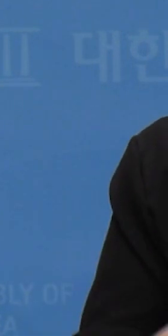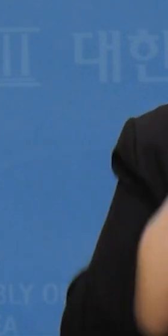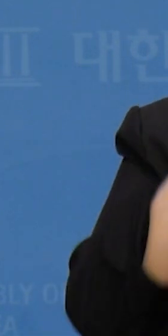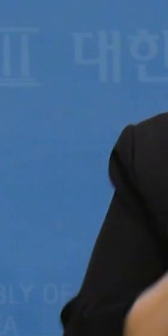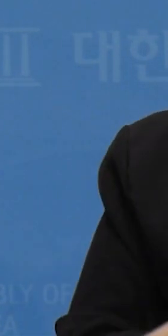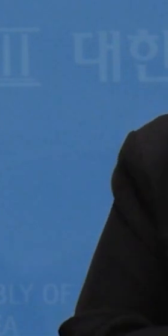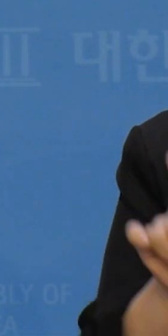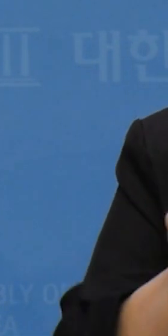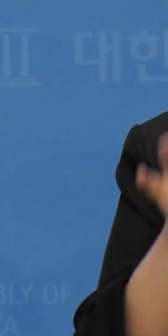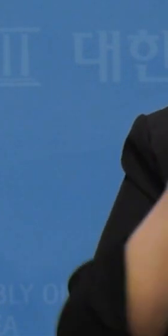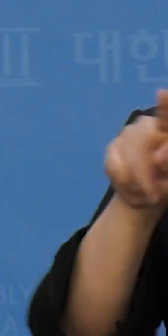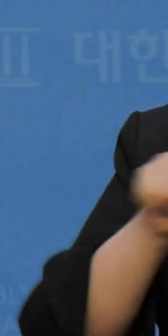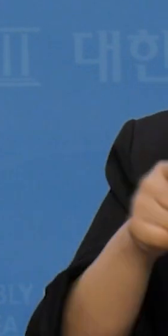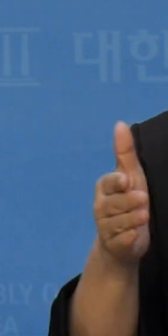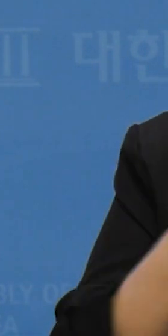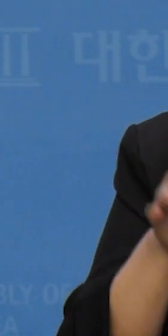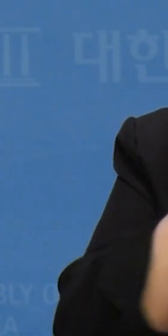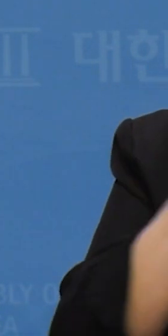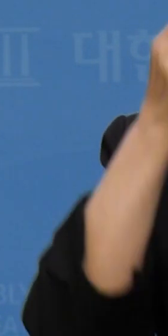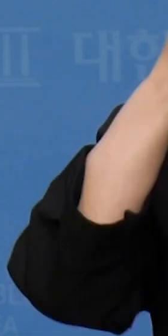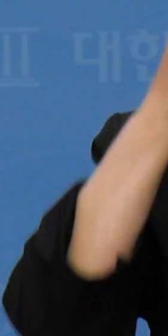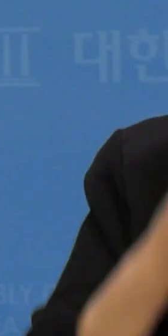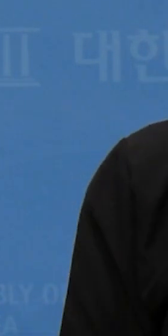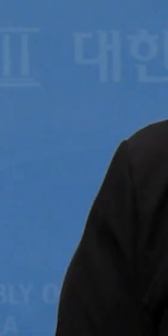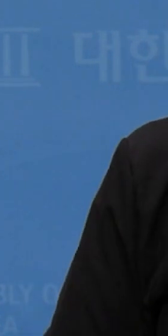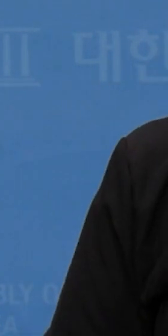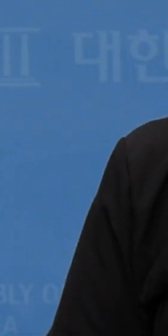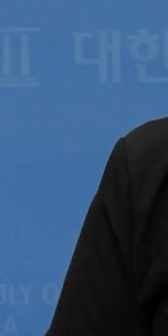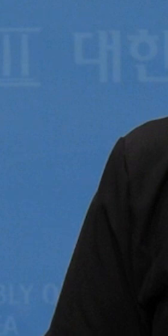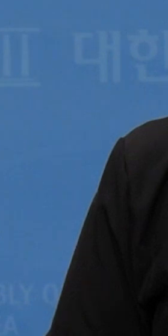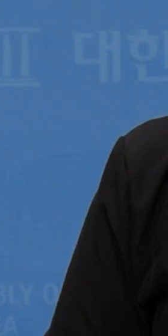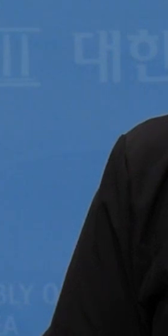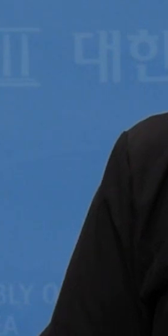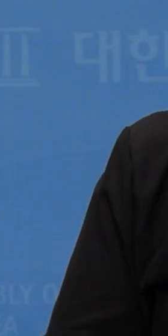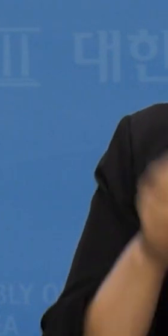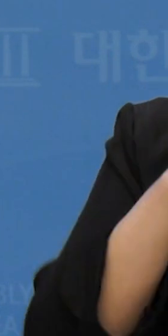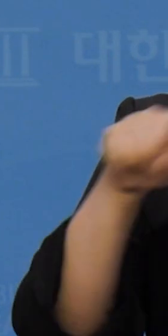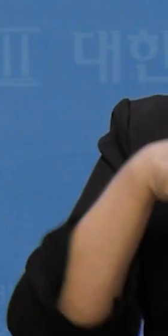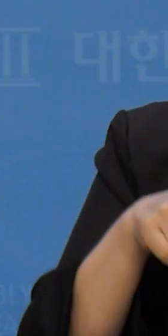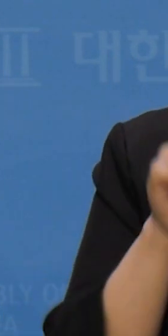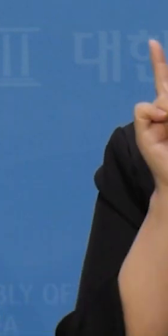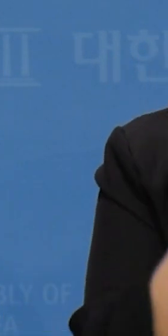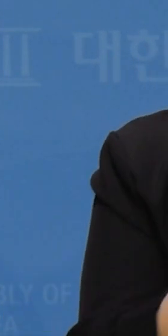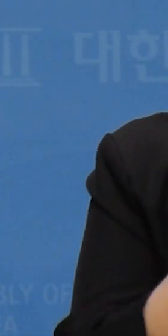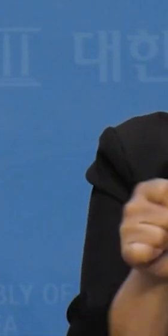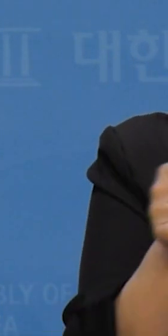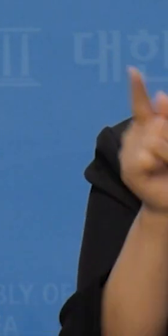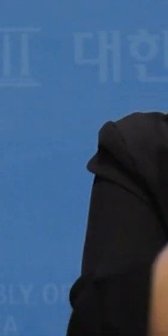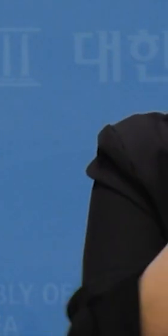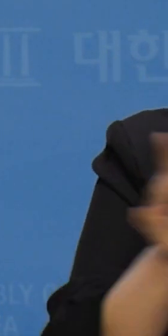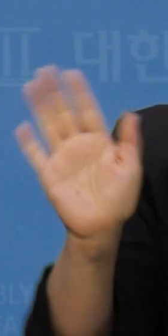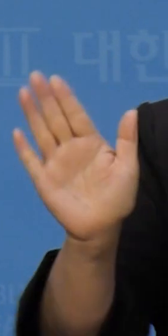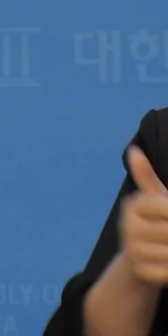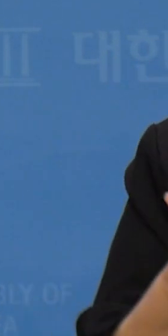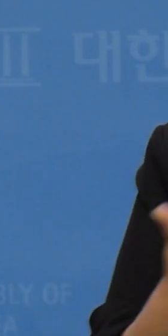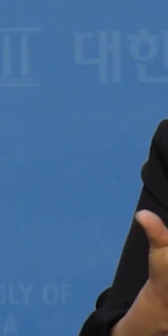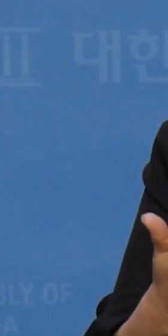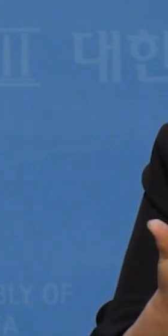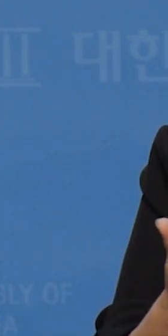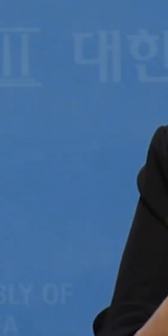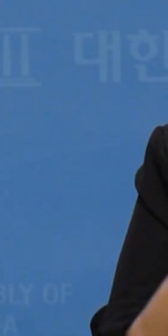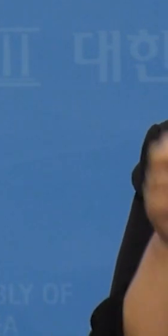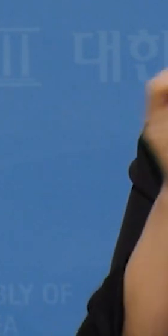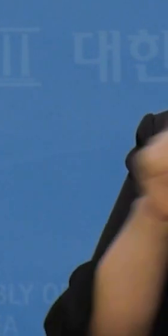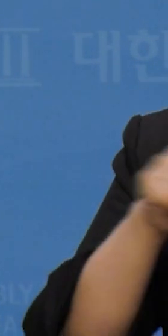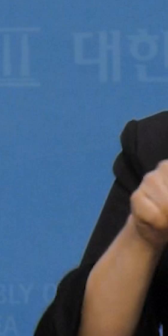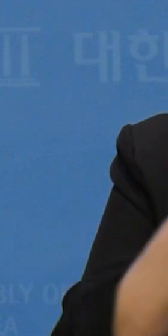탓으로 돌릴 수는 없습니다. 여지껏 야당 대표와의 만남을 피하고 야당의 입법을